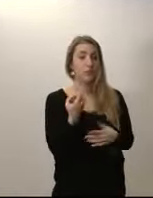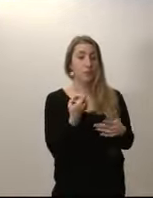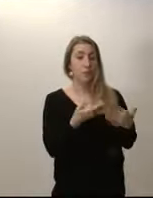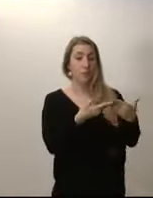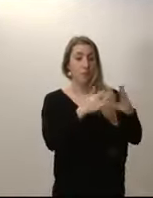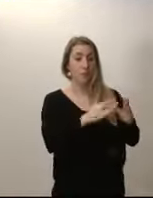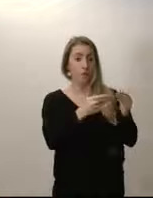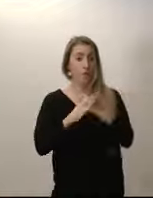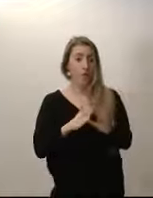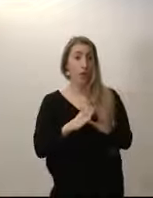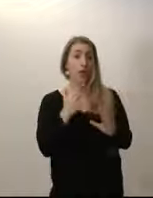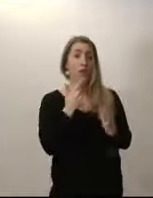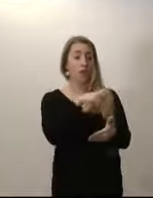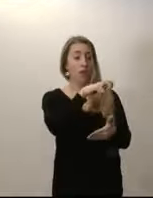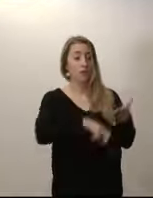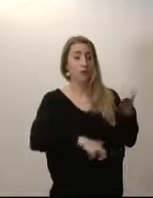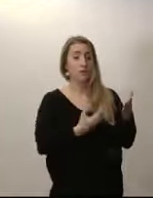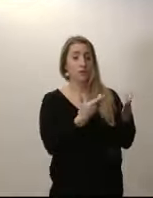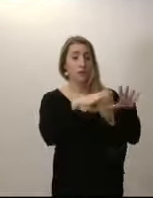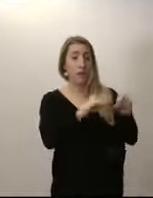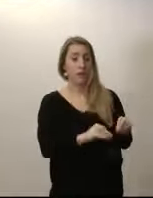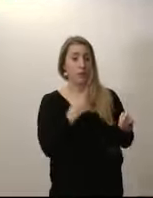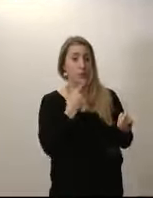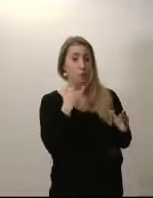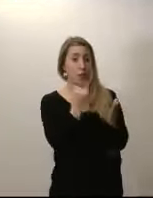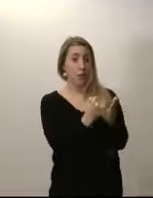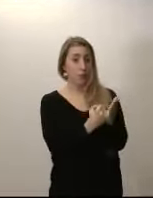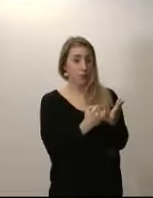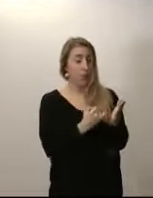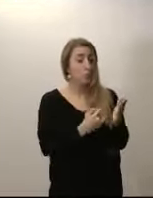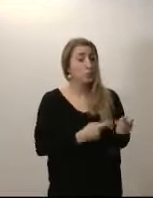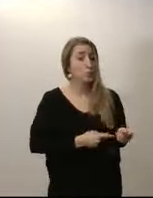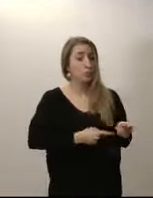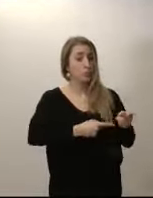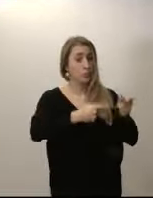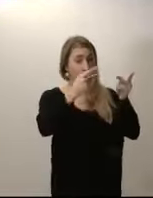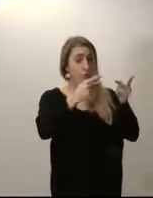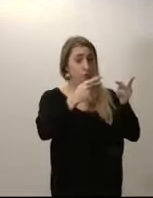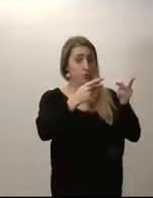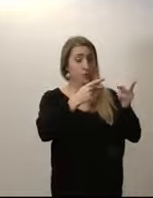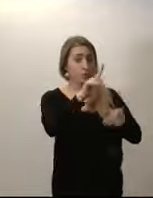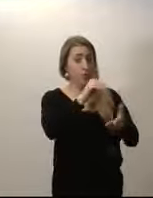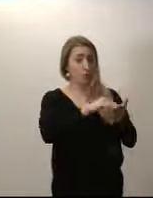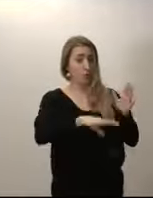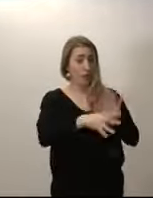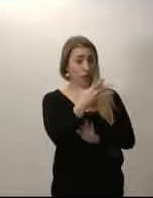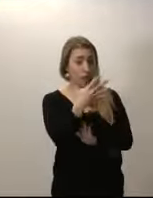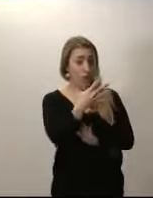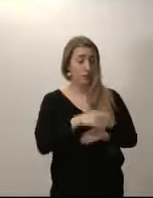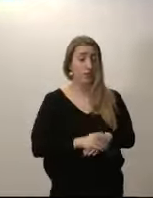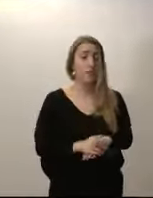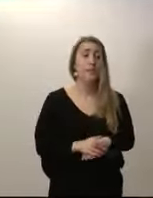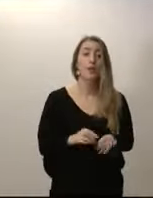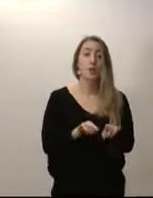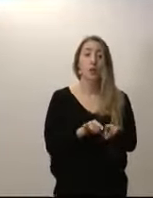imposables à la taxe des habitations, et donc il y a davantage de foyers qui en 2015 ont payé cette taxe d'habitation. Et puis,